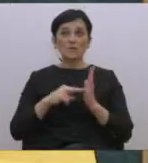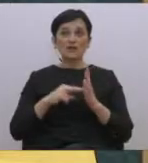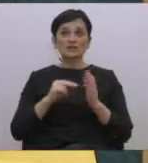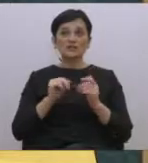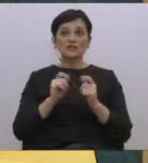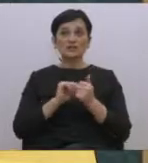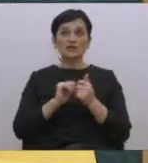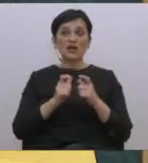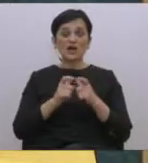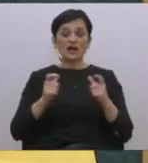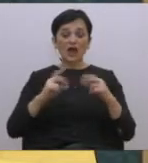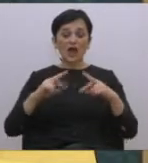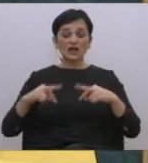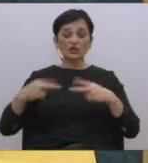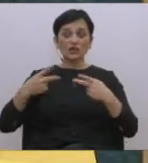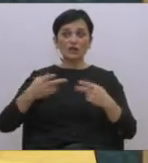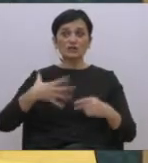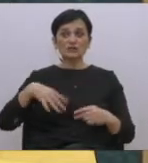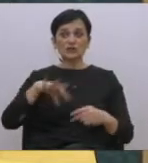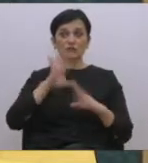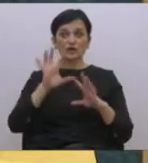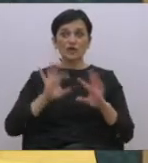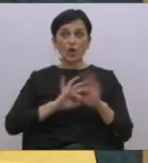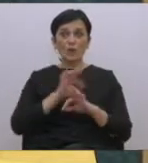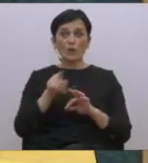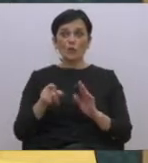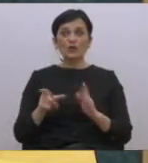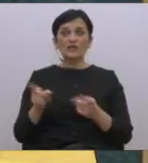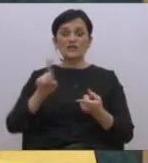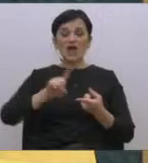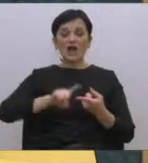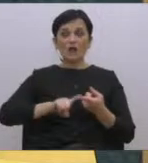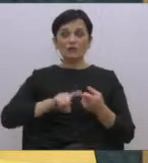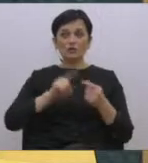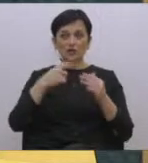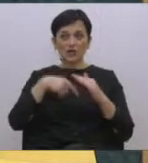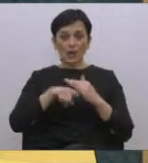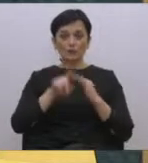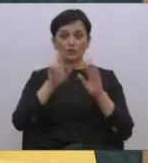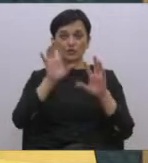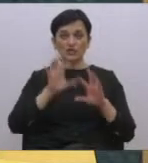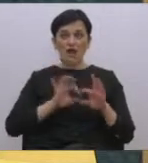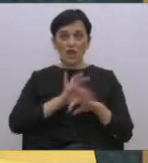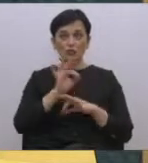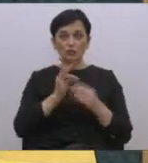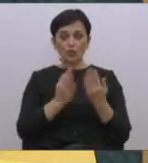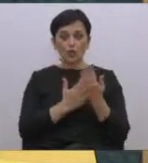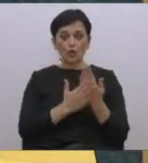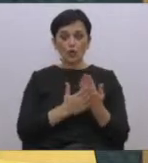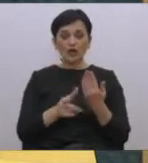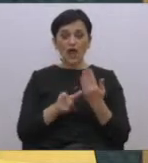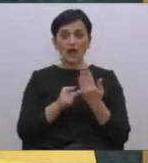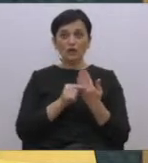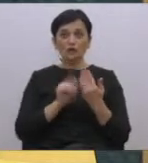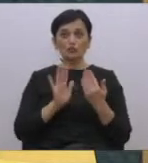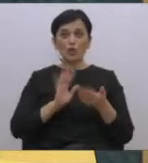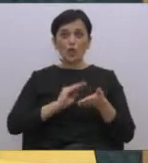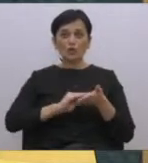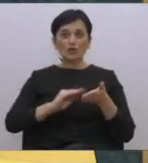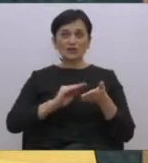kagaldebat gardaknis shesakheb, sakartvelos kanonis proekts, mastan dakavshirebul, gamomdinare kanon proektebtan ertad, kholod